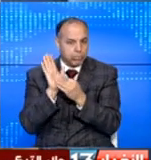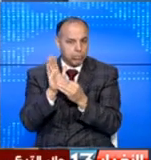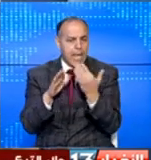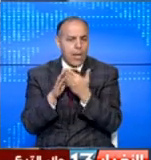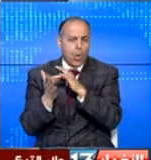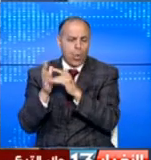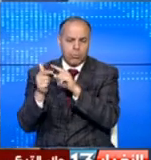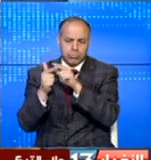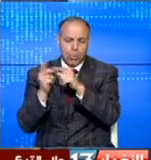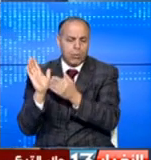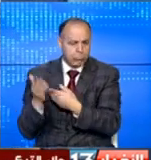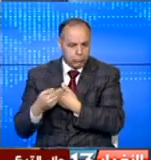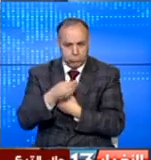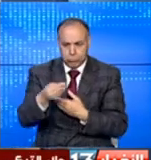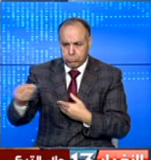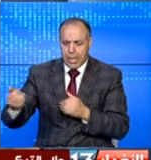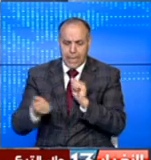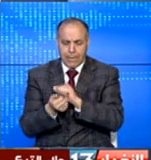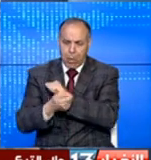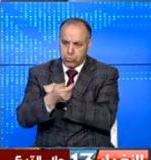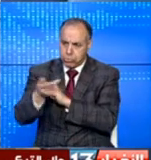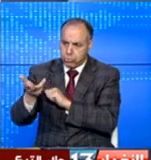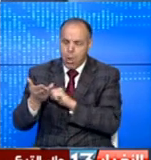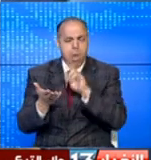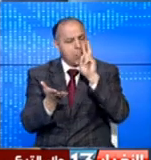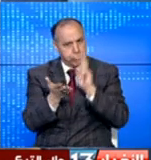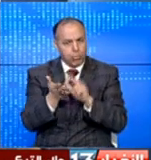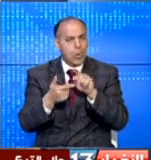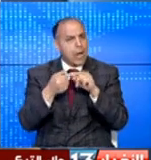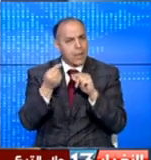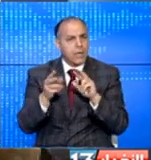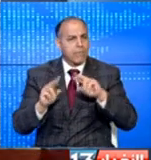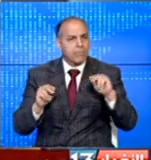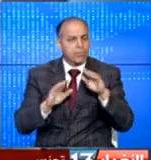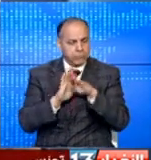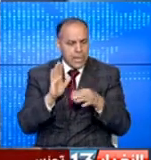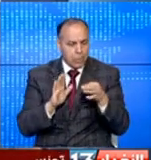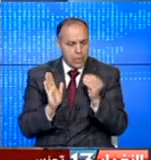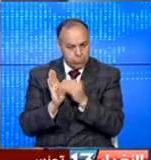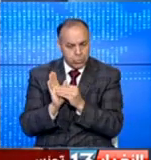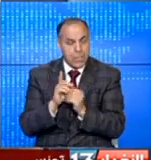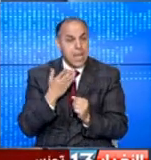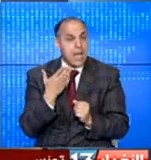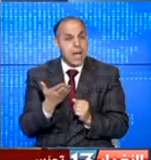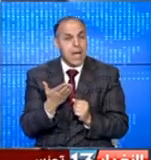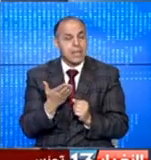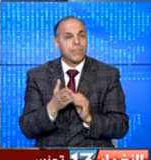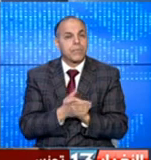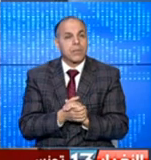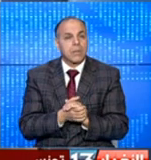المدارس والاعداديات والمعاهد الكل باش نطبعوها وباش تكون ملصقه وتكون موجوده كيف كيف بصفه الكترونيه، وهي تكون فيها